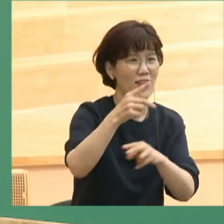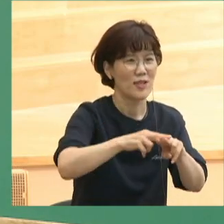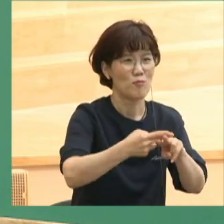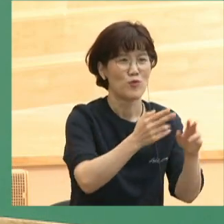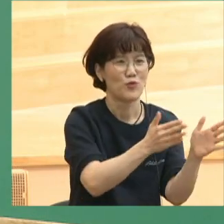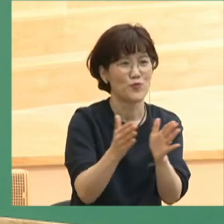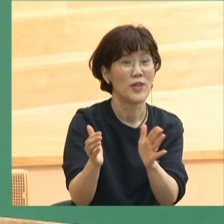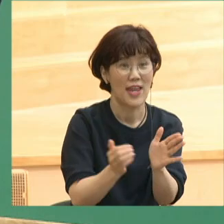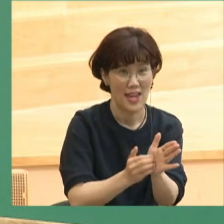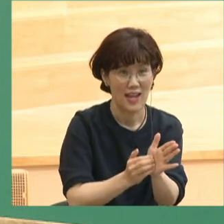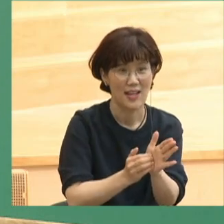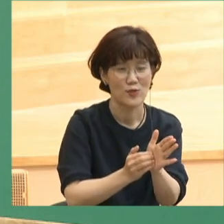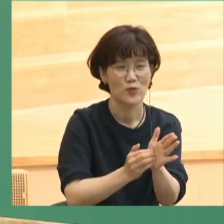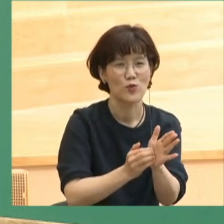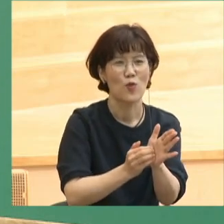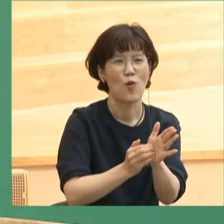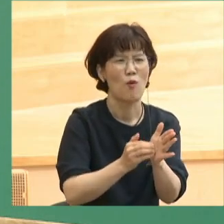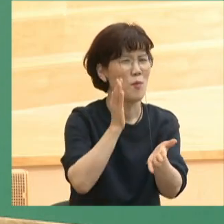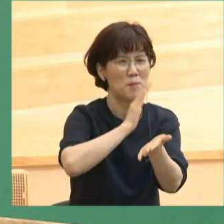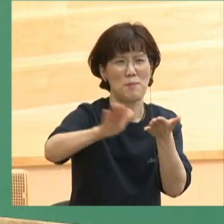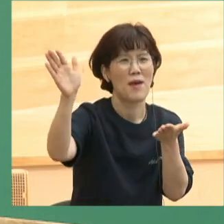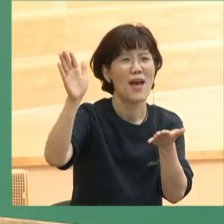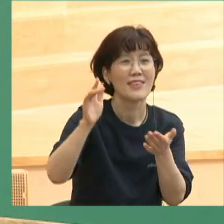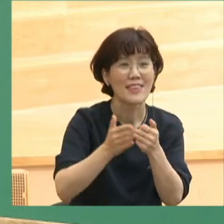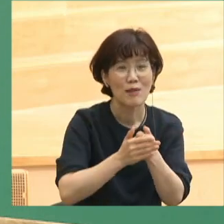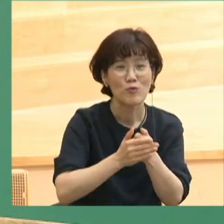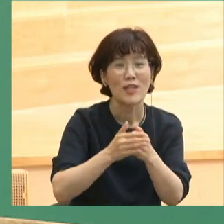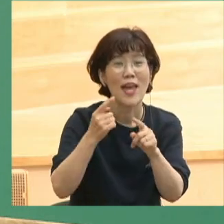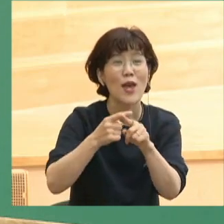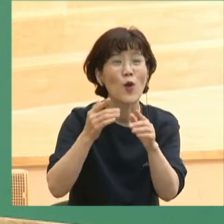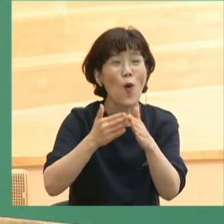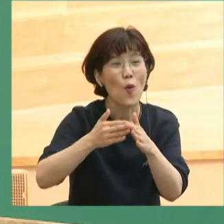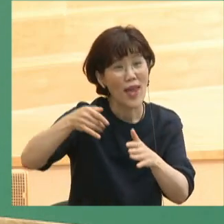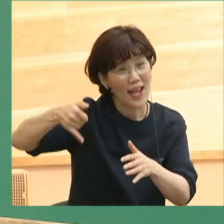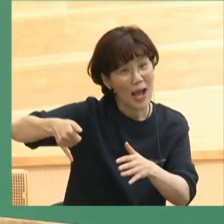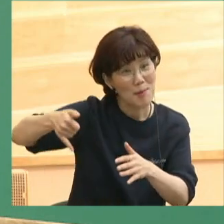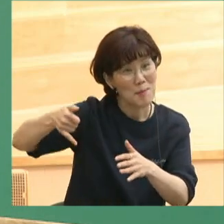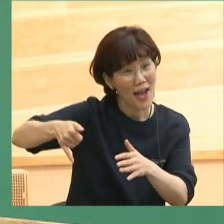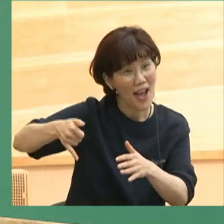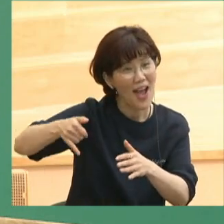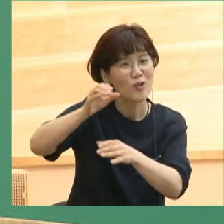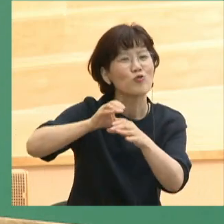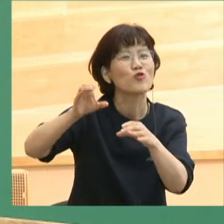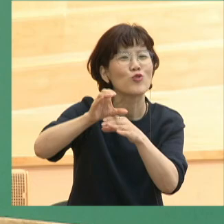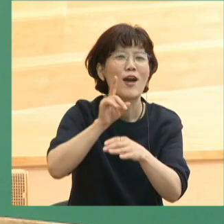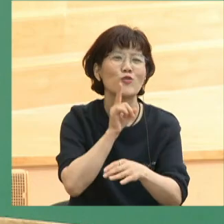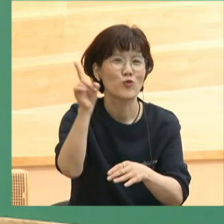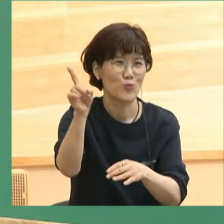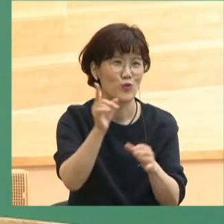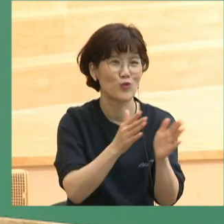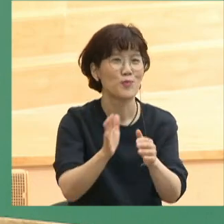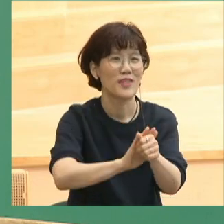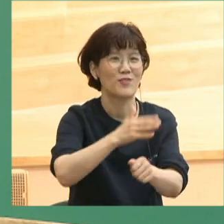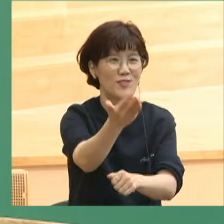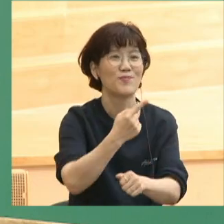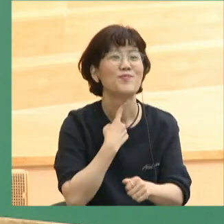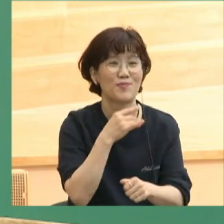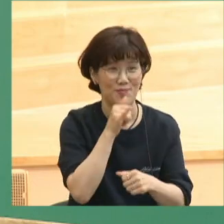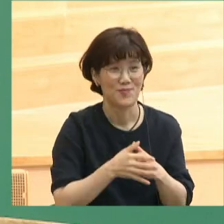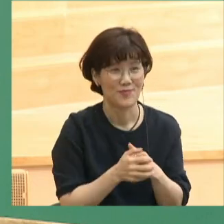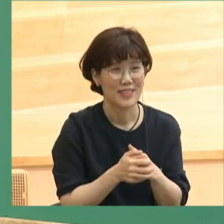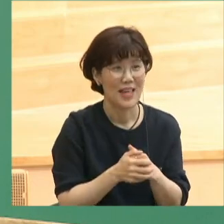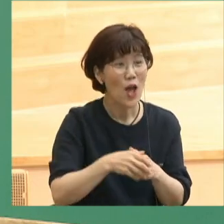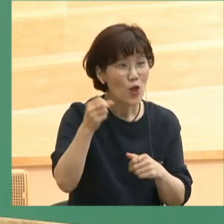준비해서 했는데 다 동이 나가지고는 교회 그냥 쇼핑백에다가 추가로 더 준비를 해드렸잖아요. 그죠?